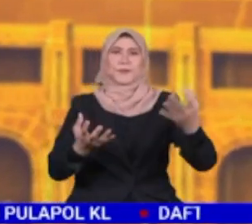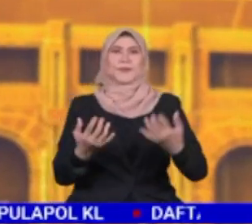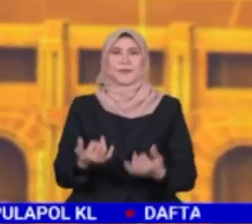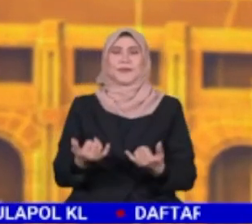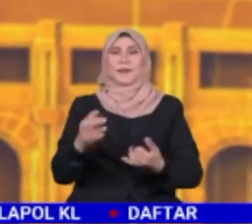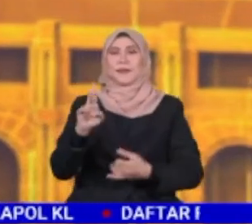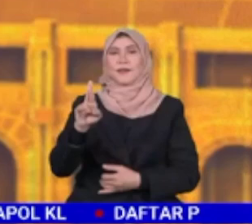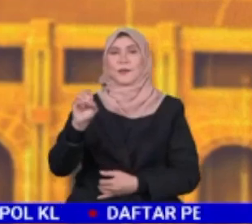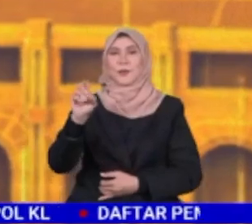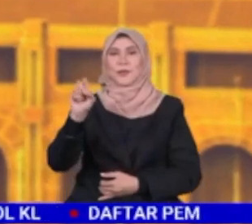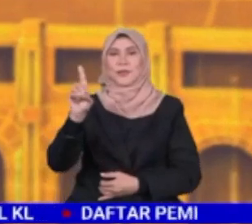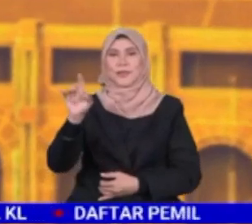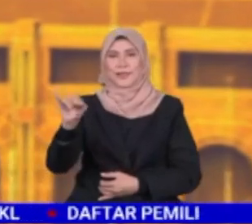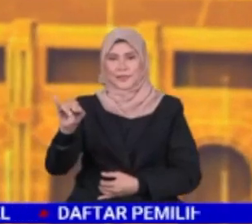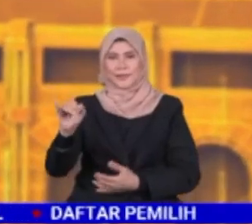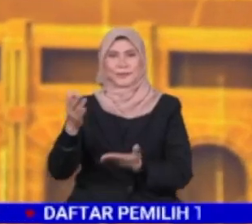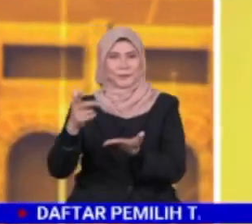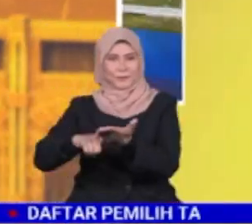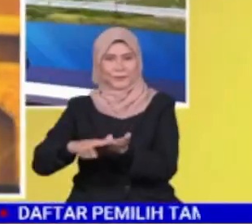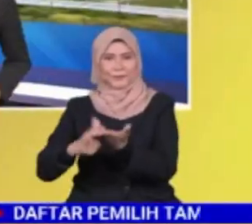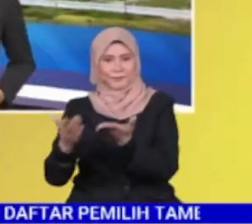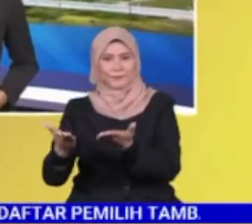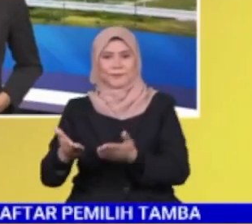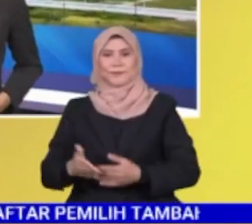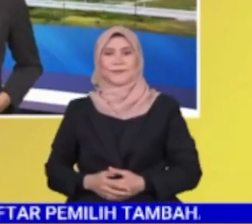penyampai Muhammad Rasyidi Muhammad Isa silika